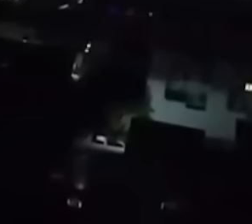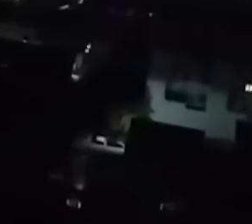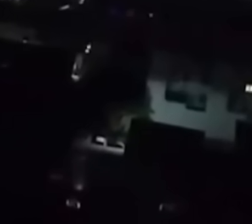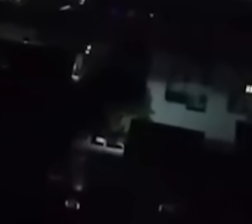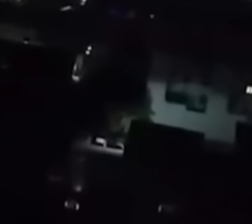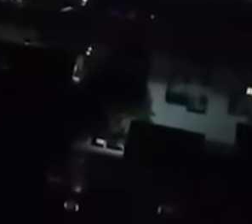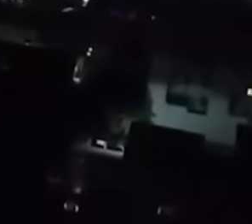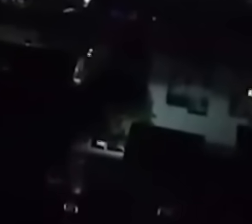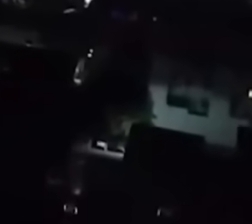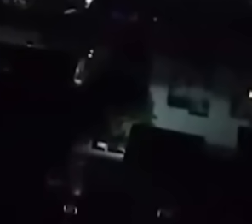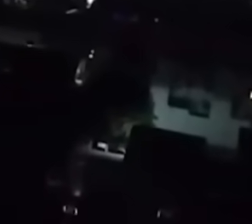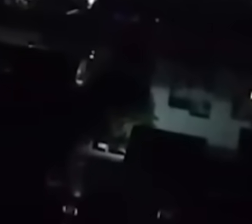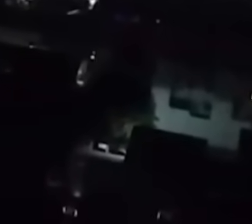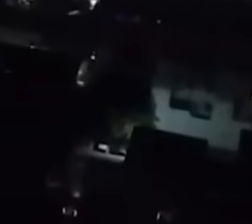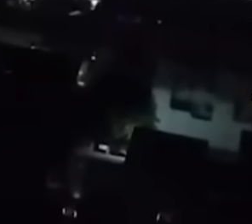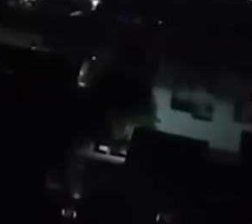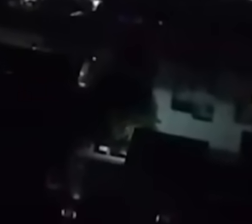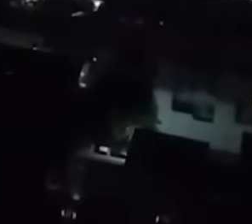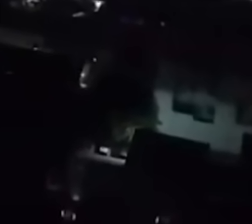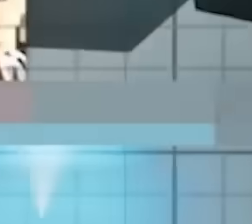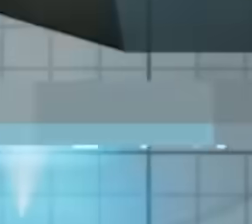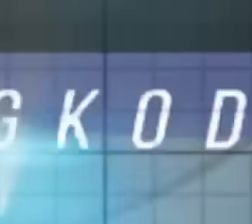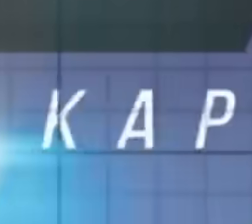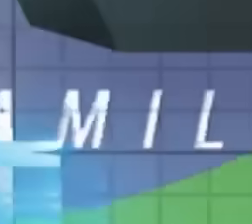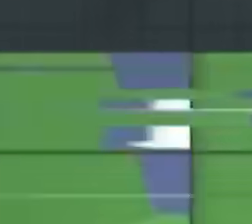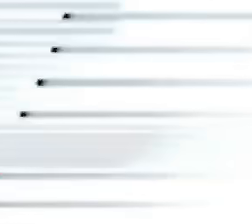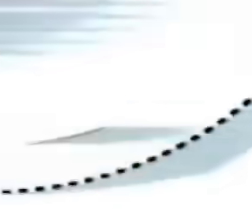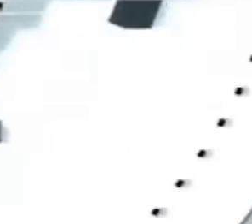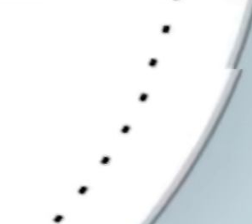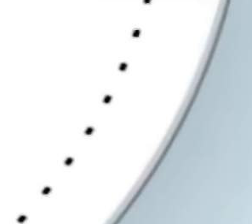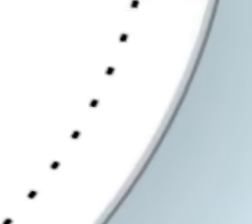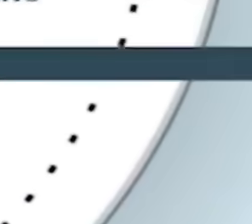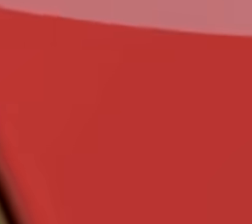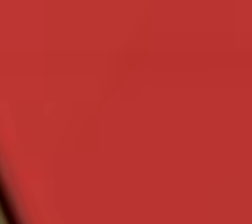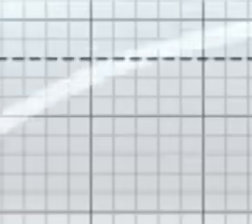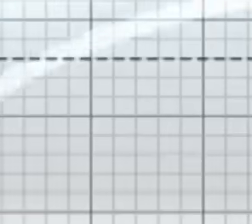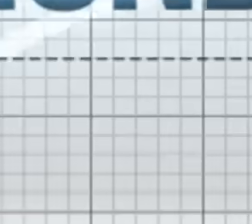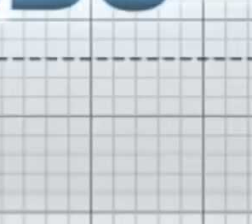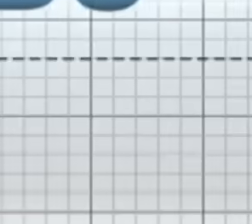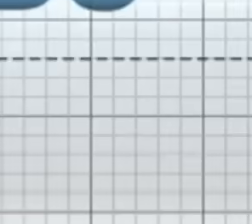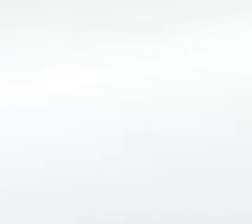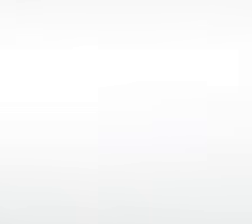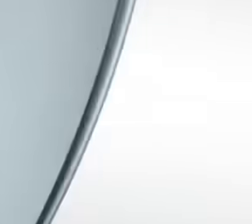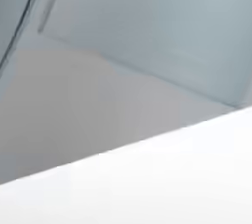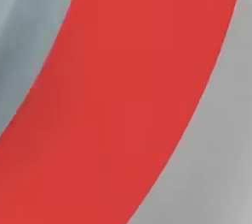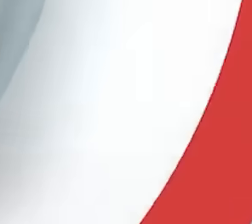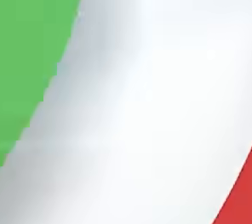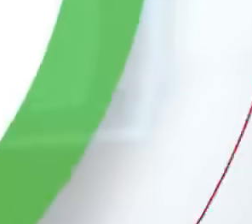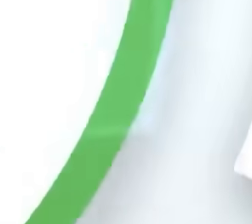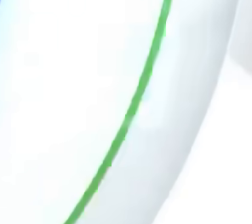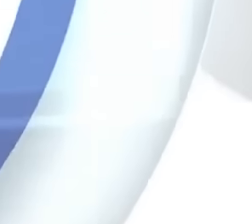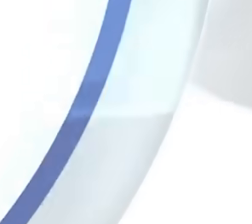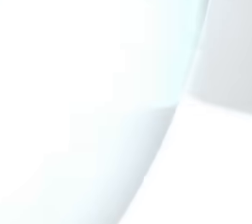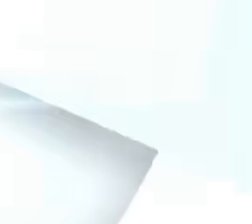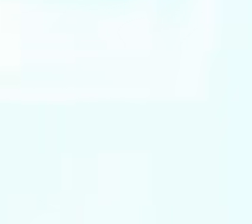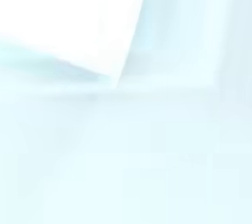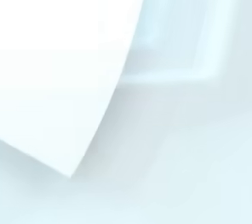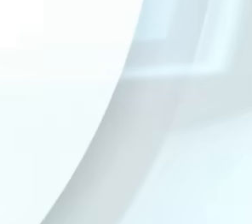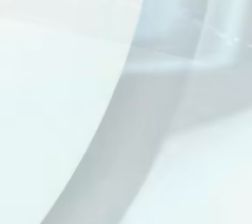mula sa ABS-CBN News Center Manila, ito ang TV